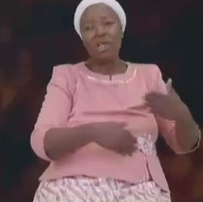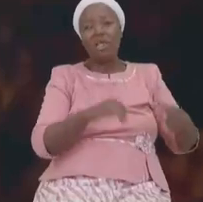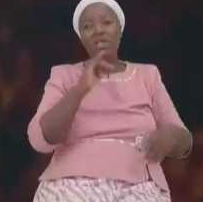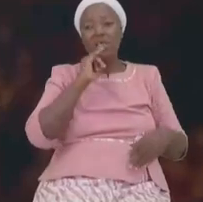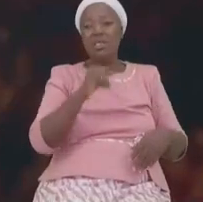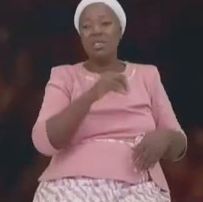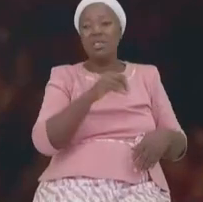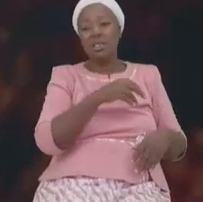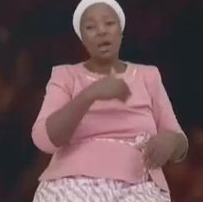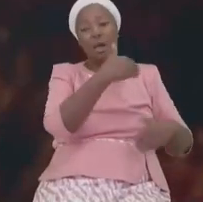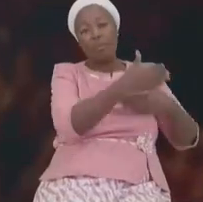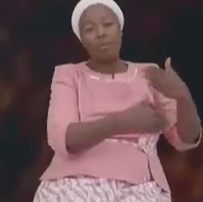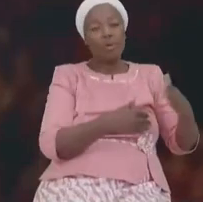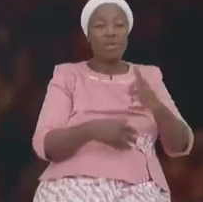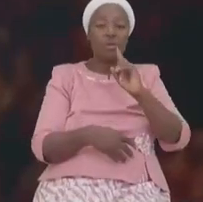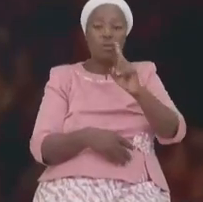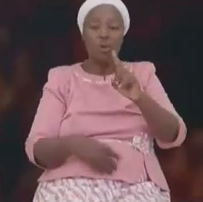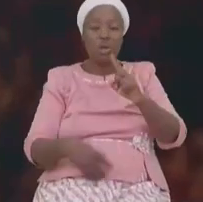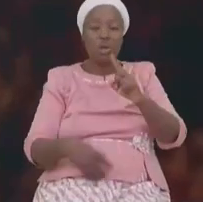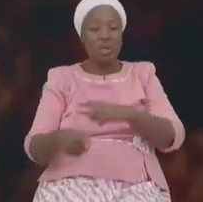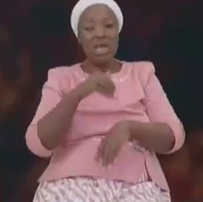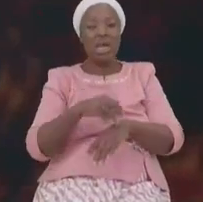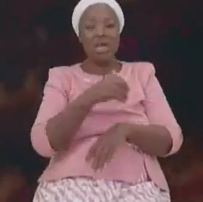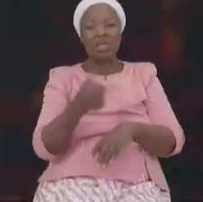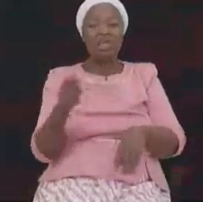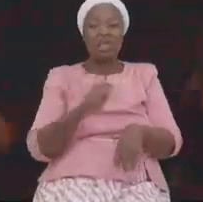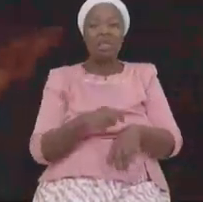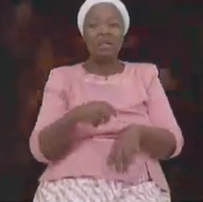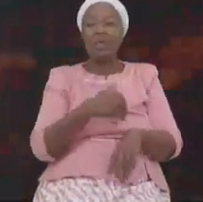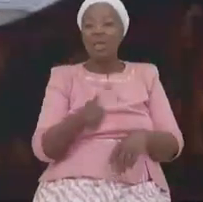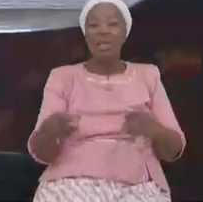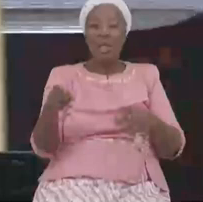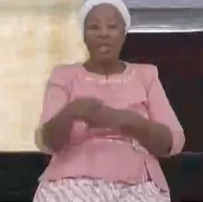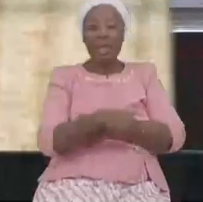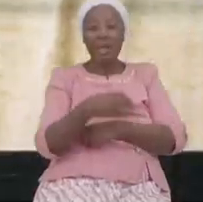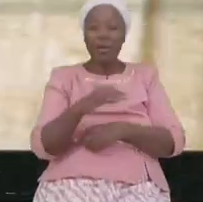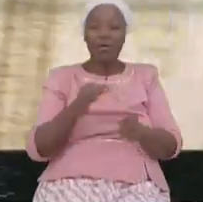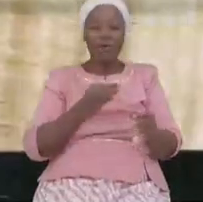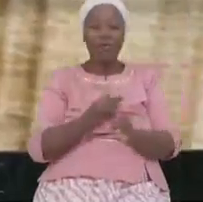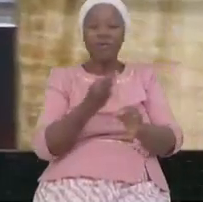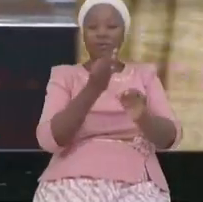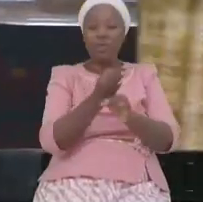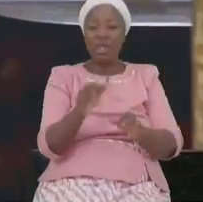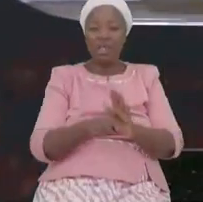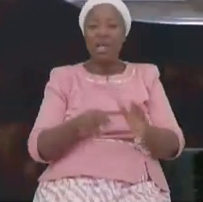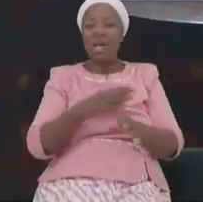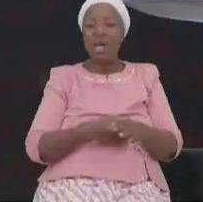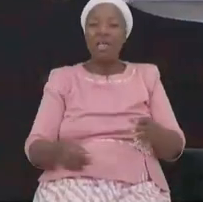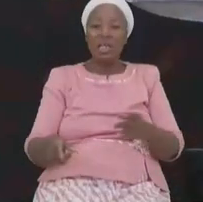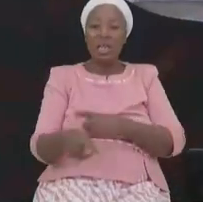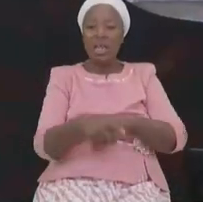progrès chaque jour par moment. Un jour de fidélité, une vie de fidélité et